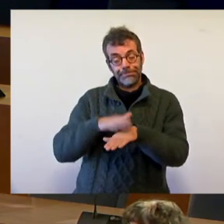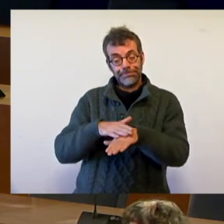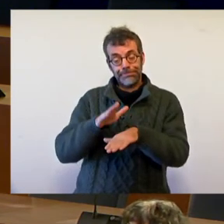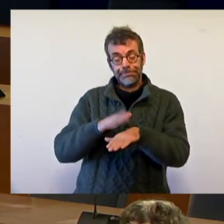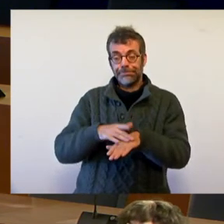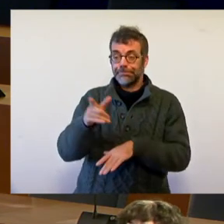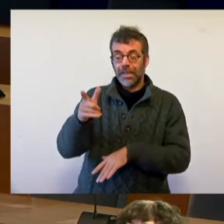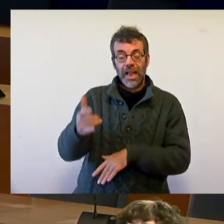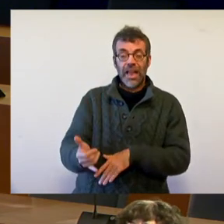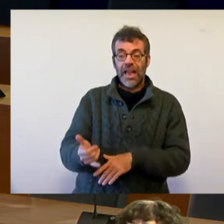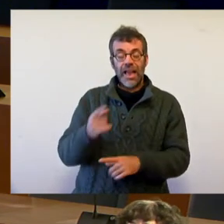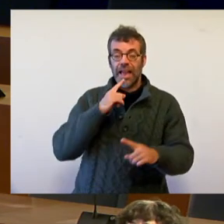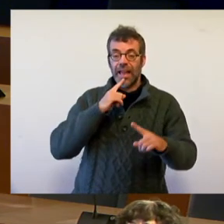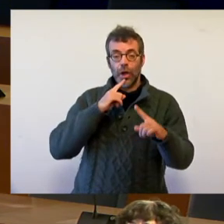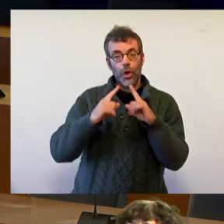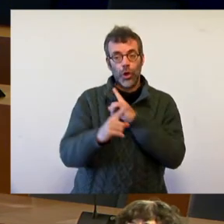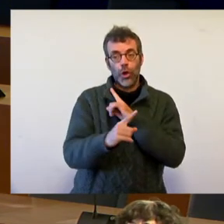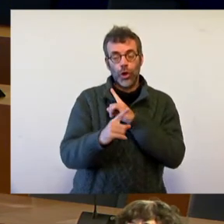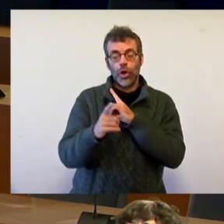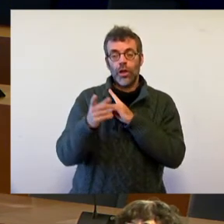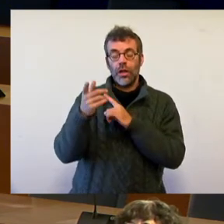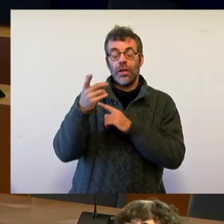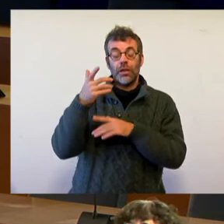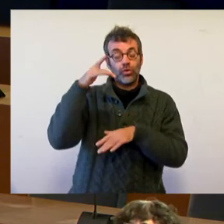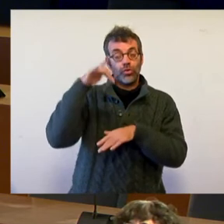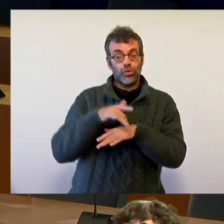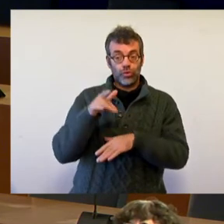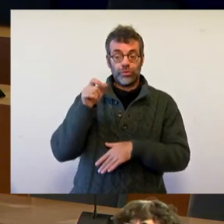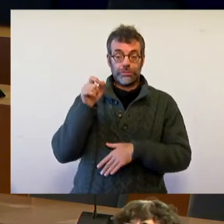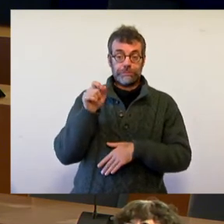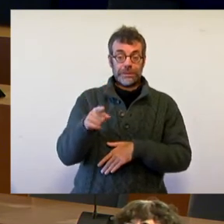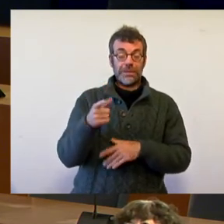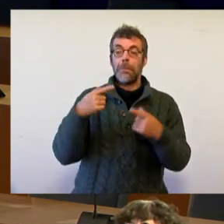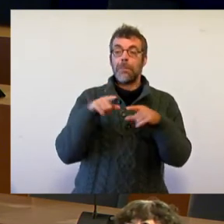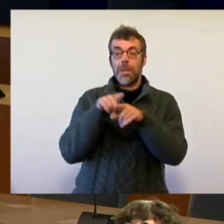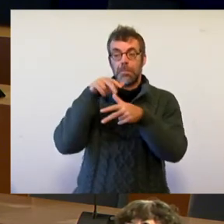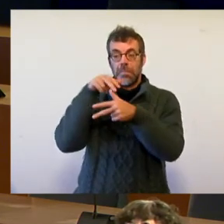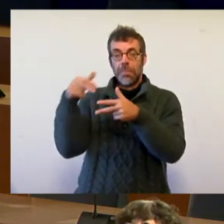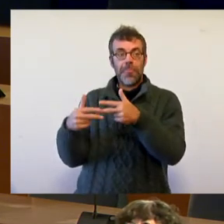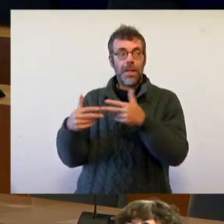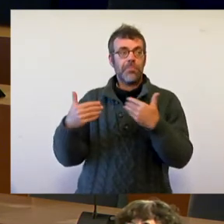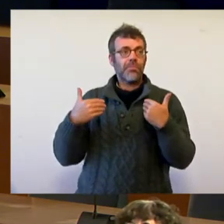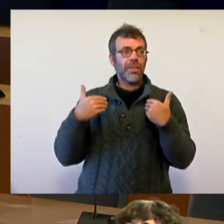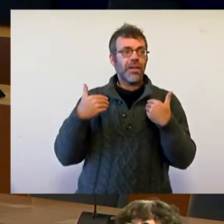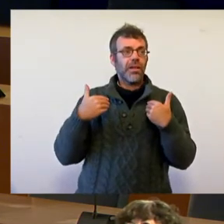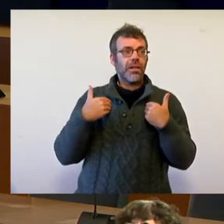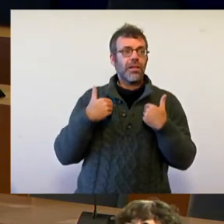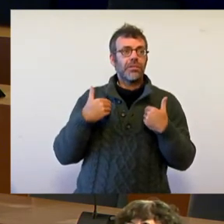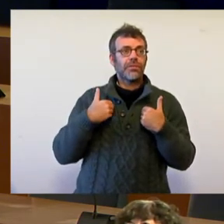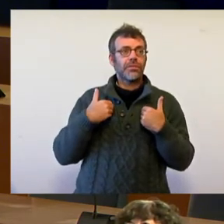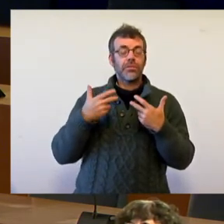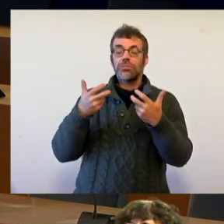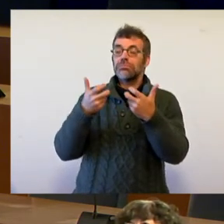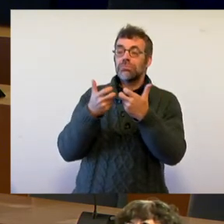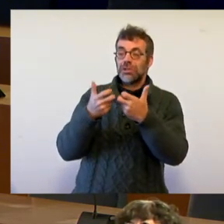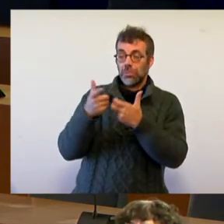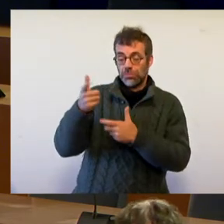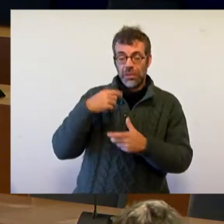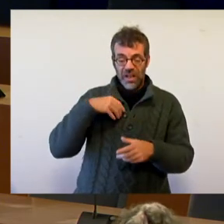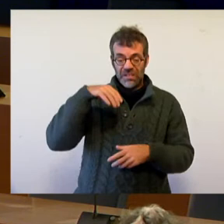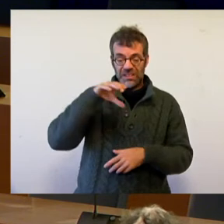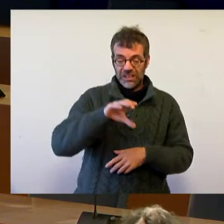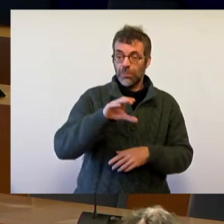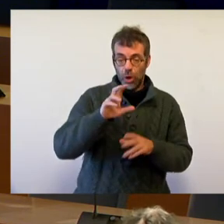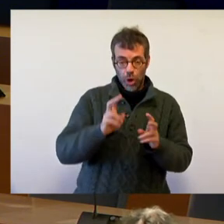la même erreur à la métropole. D'abord, vous ne maintiendrez pas vos ratios, vous allez augmenter les